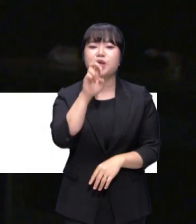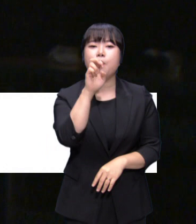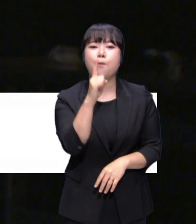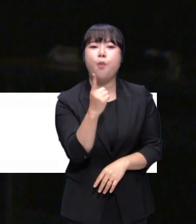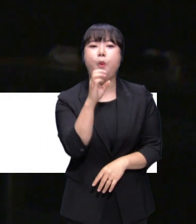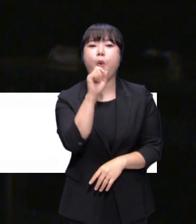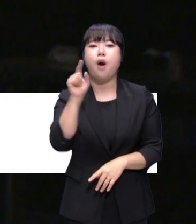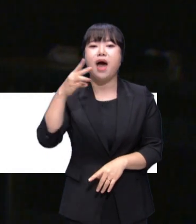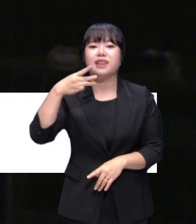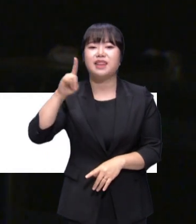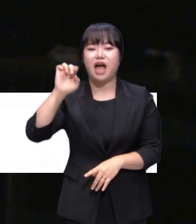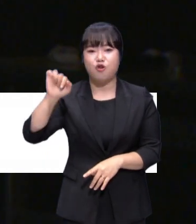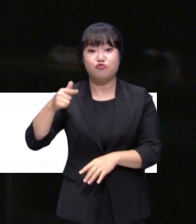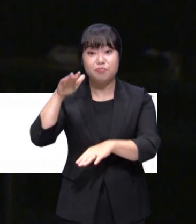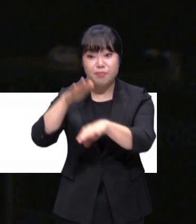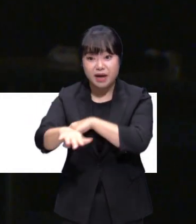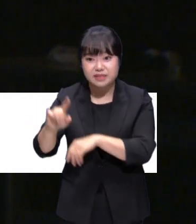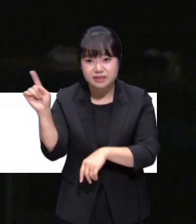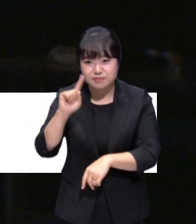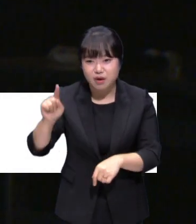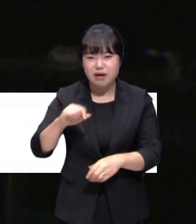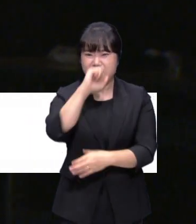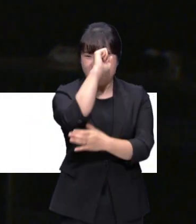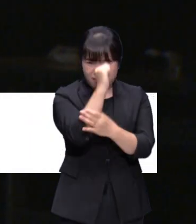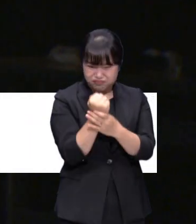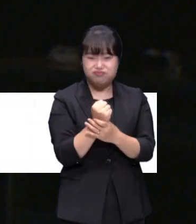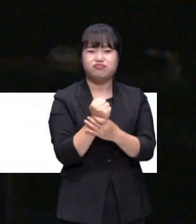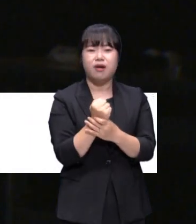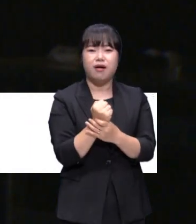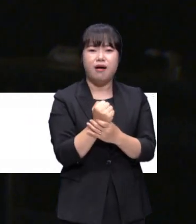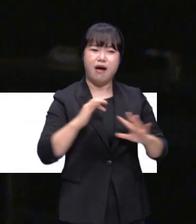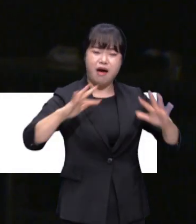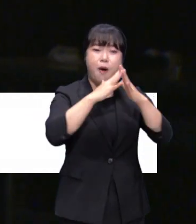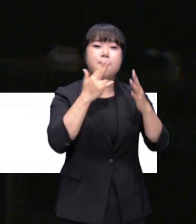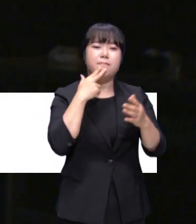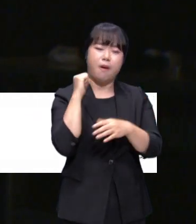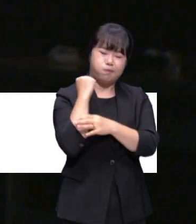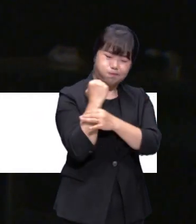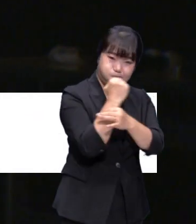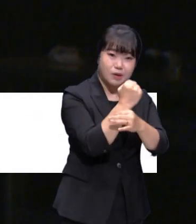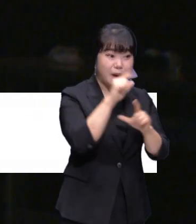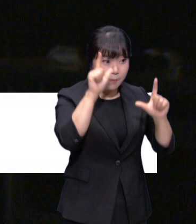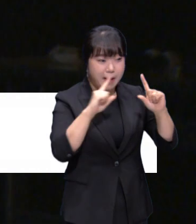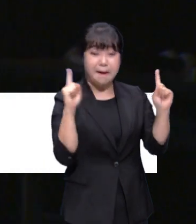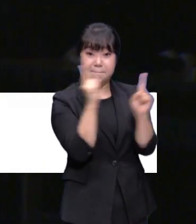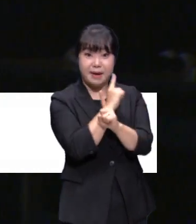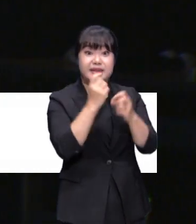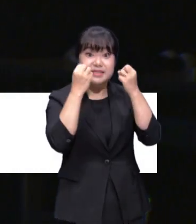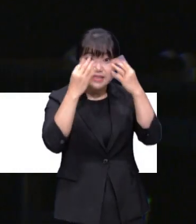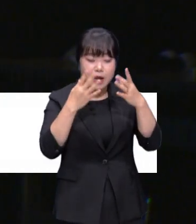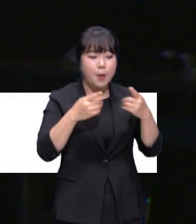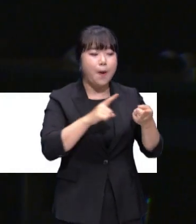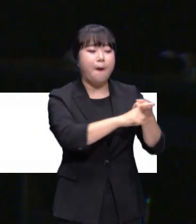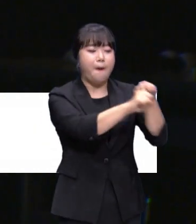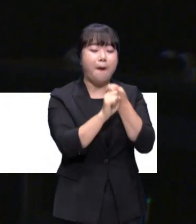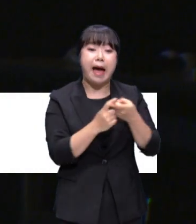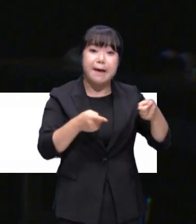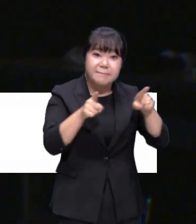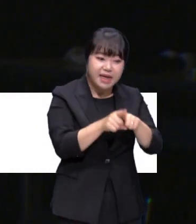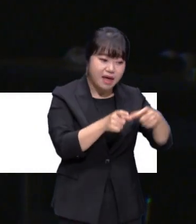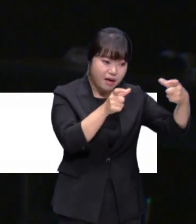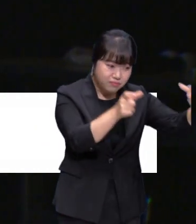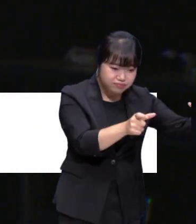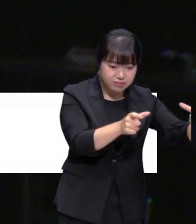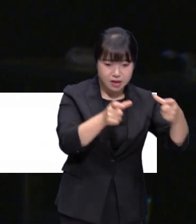장점은 개발이 된 지역과 안 된 지역의 주민들이 같이 그런 공간들을 쓸 수 있다는 겁니다. 주민들께서